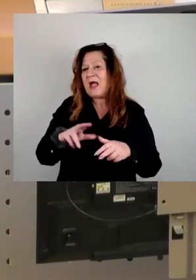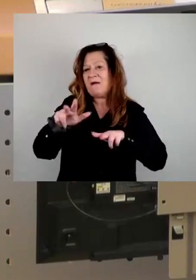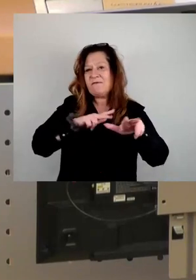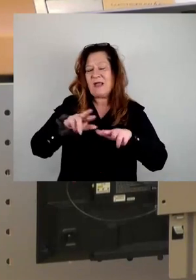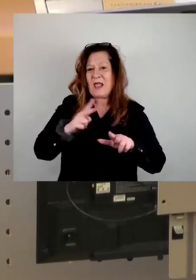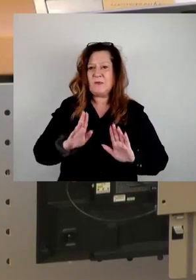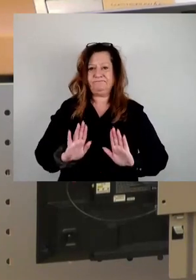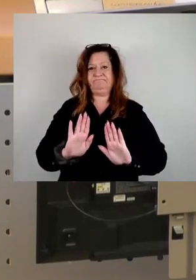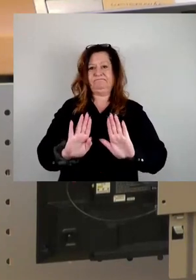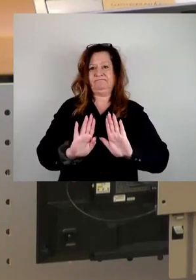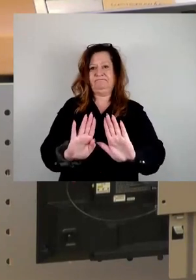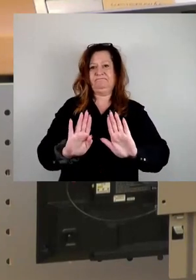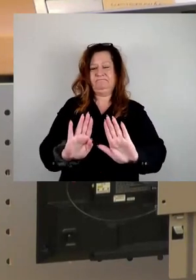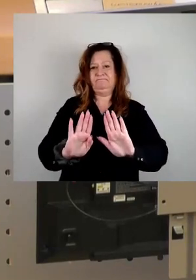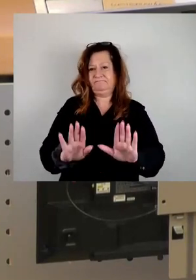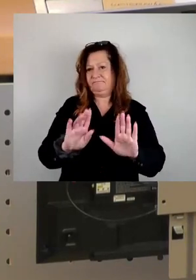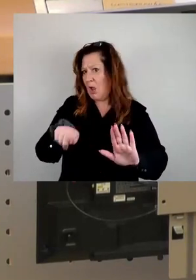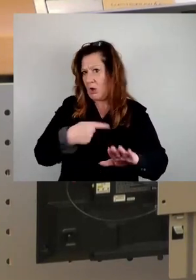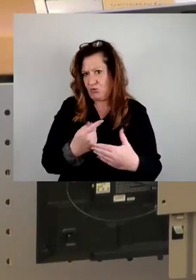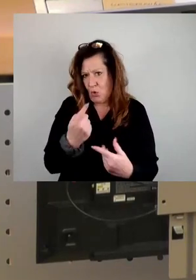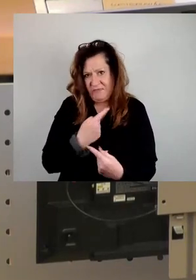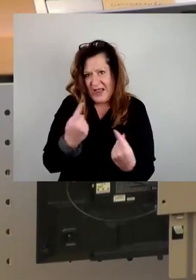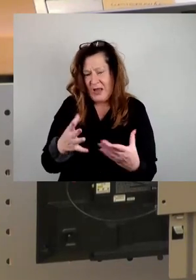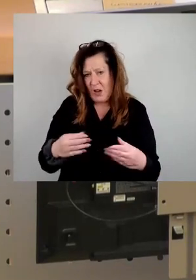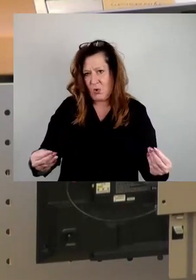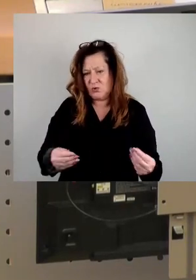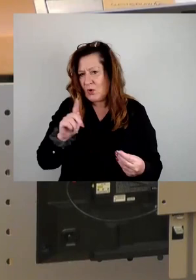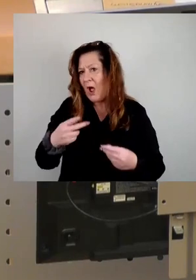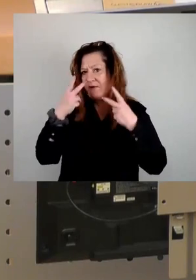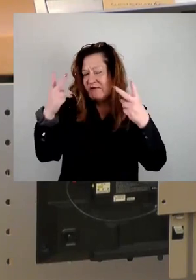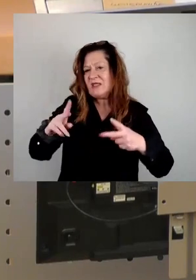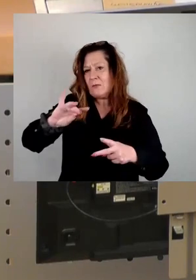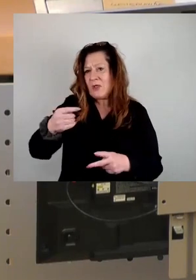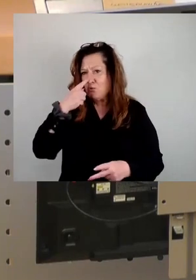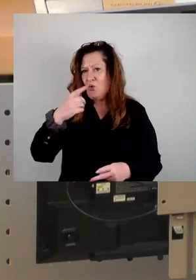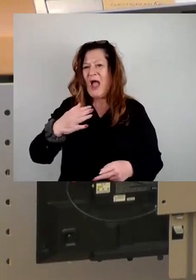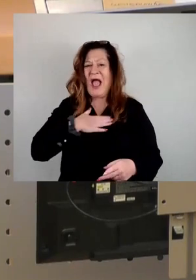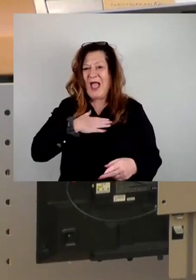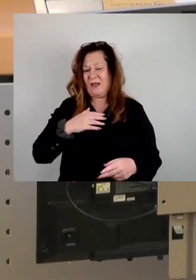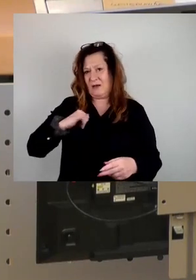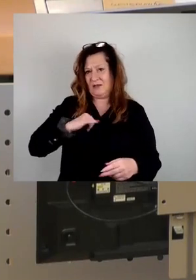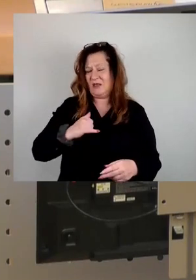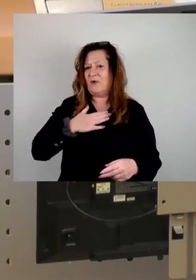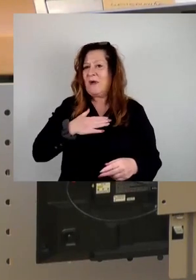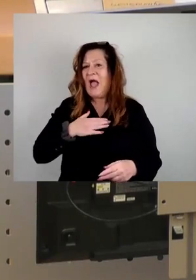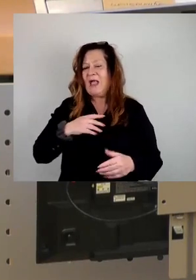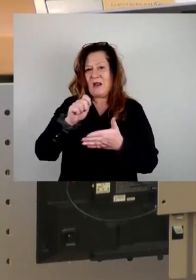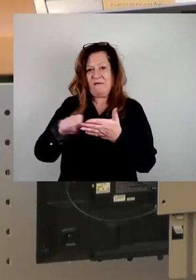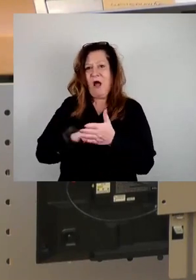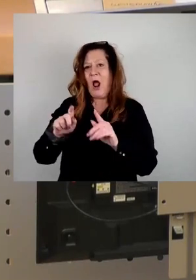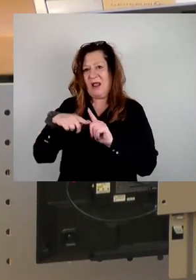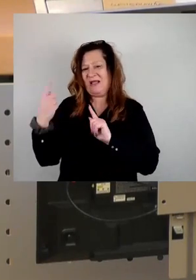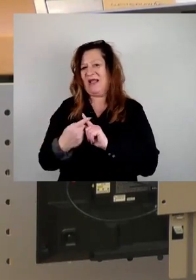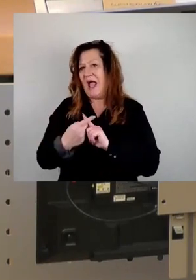schiebt und bei Abstimmung zu diesen wichtigen Projekten nur die eigenen Interessen oder die des eigenen Wahlkreises verfolgt. Und indem man